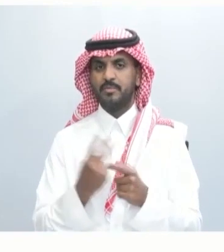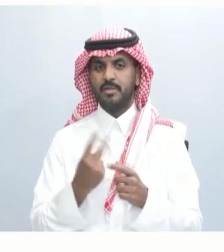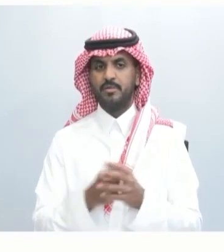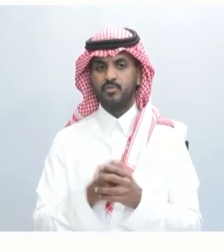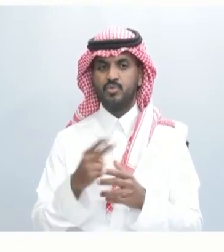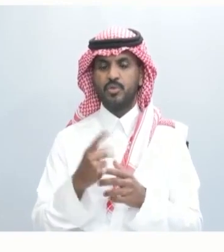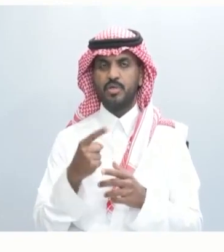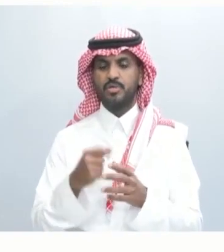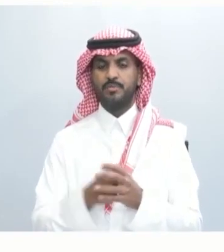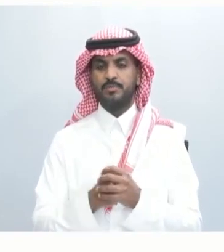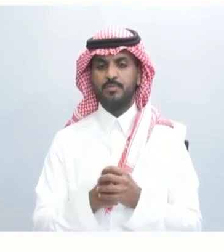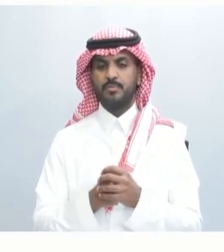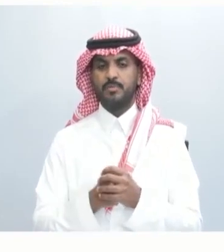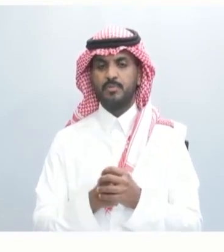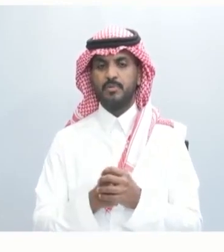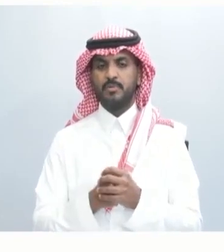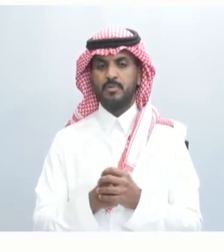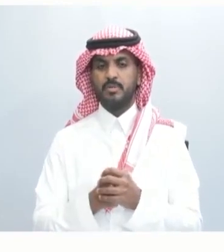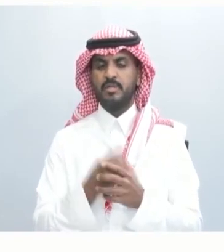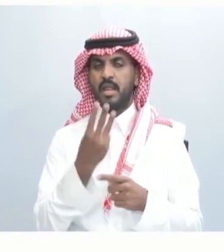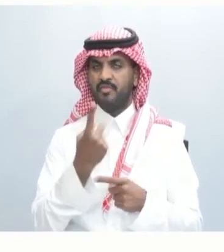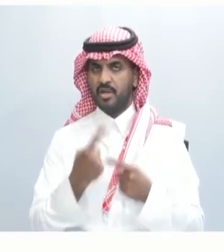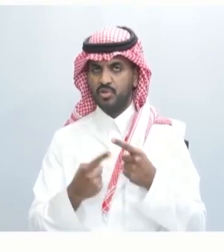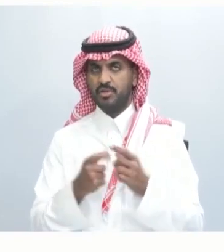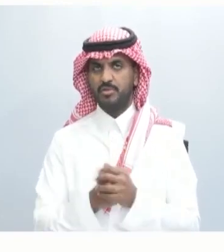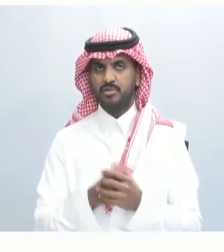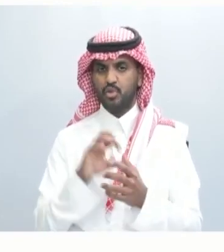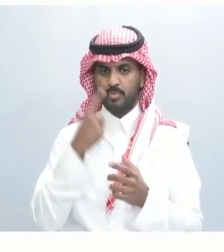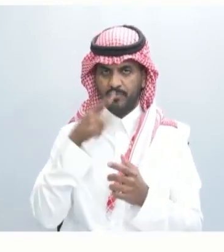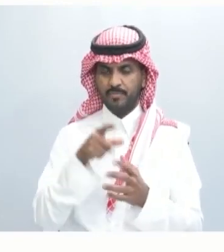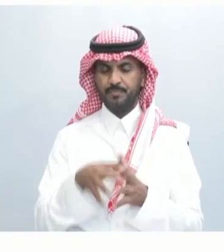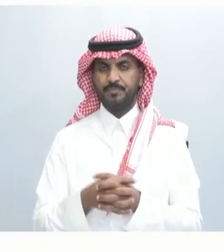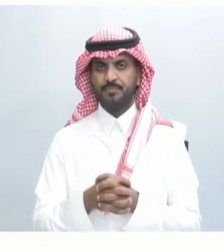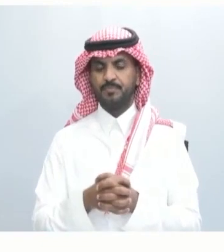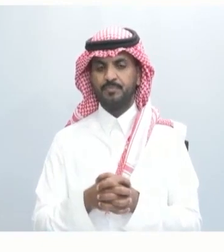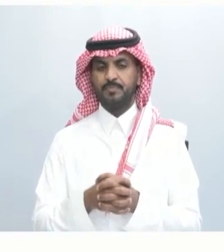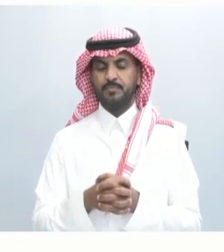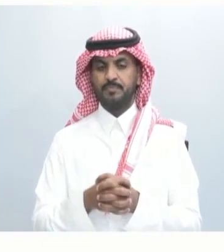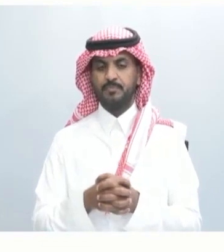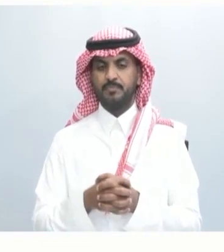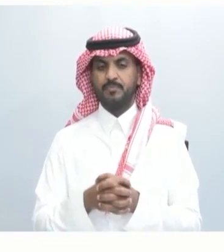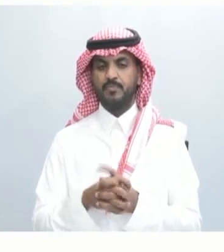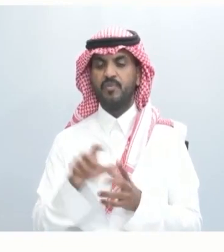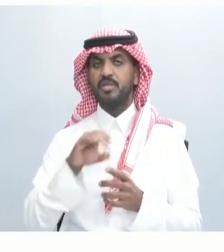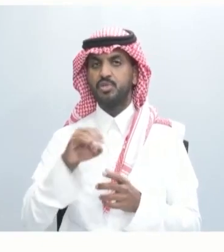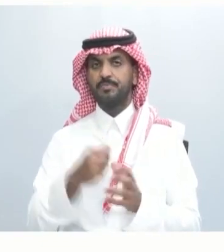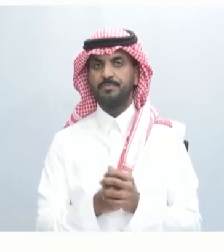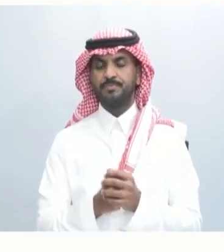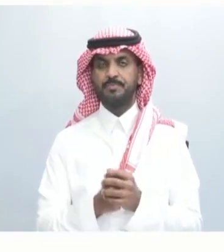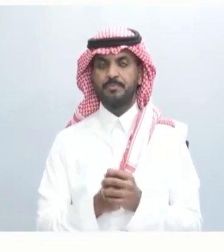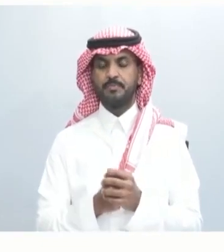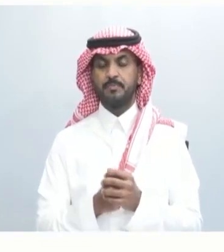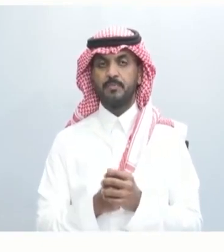تساوي عشره اذا اصبح ثلاثه على عشره هل هذه الاجابه موجوده نعم هي الفقره جيم اذا